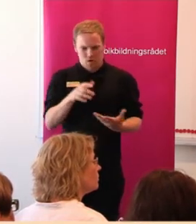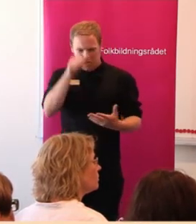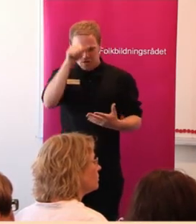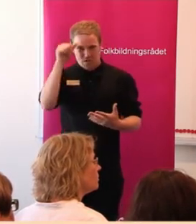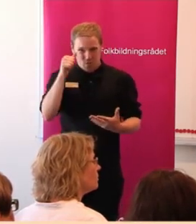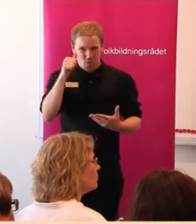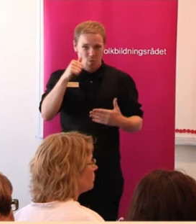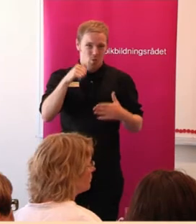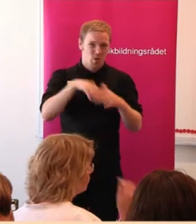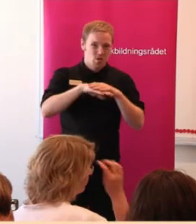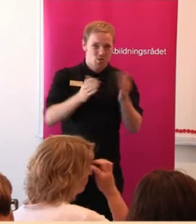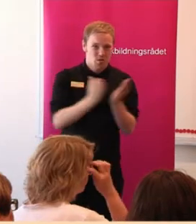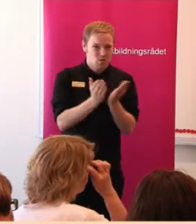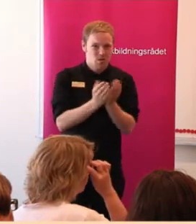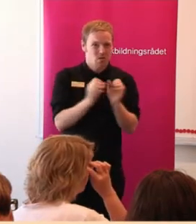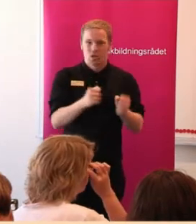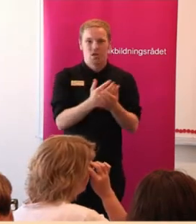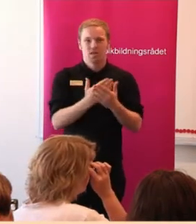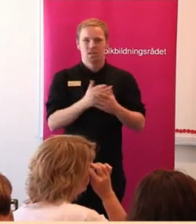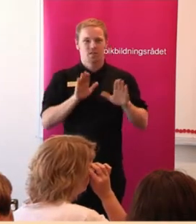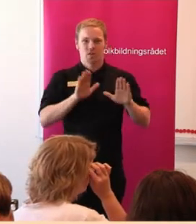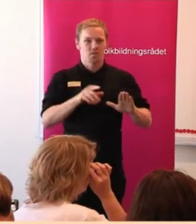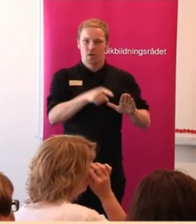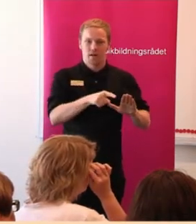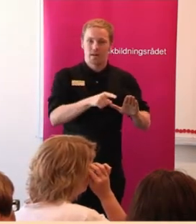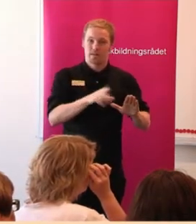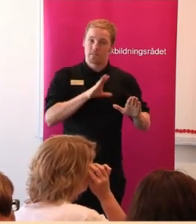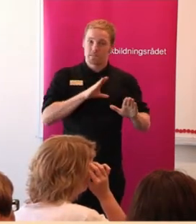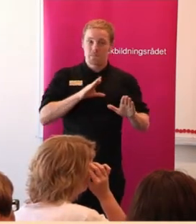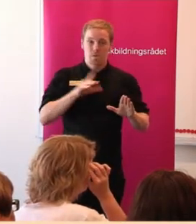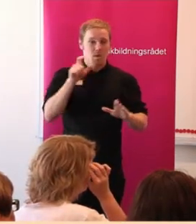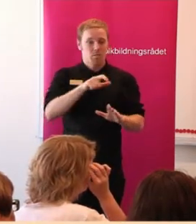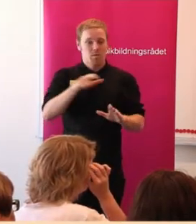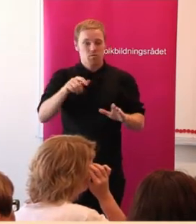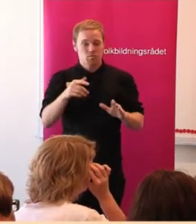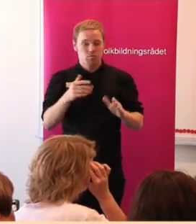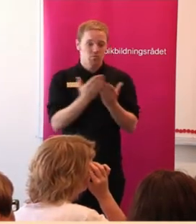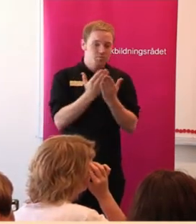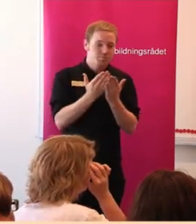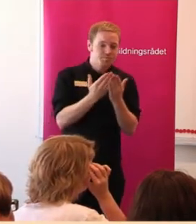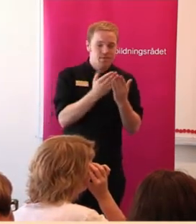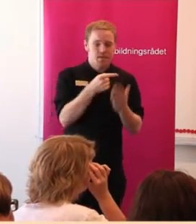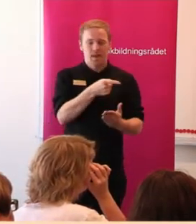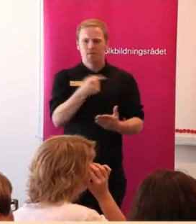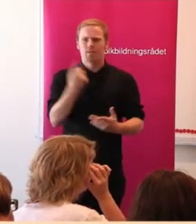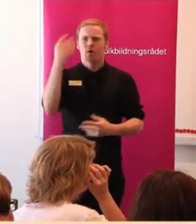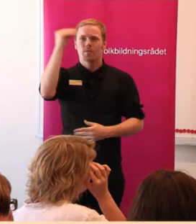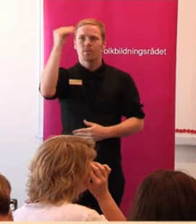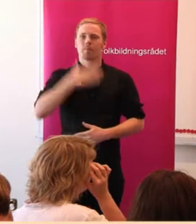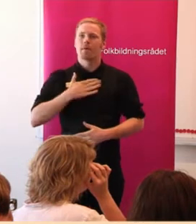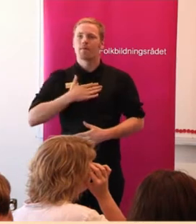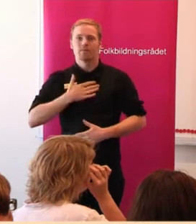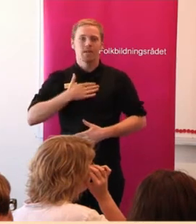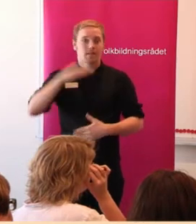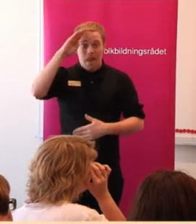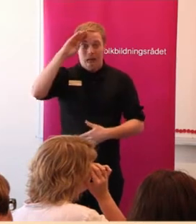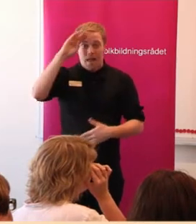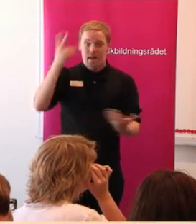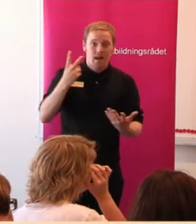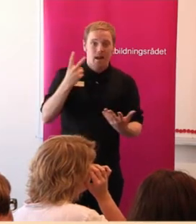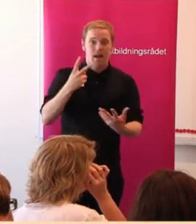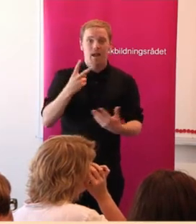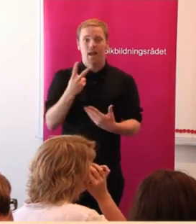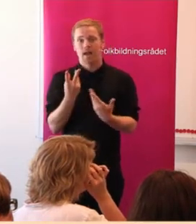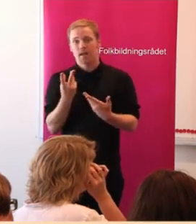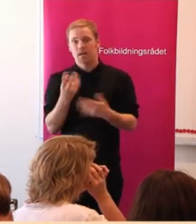ska stanna på den utbildningsnivån. Där finns också de som drömmer ju om att bli läkare eller sjuksköterskor, och det räcker inte CSN-medlen till, för terminerna tar